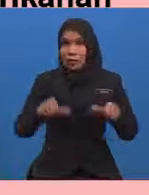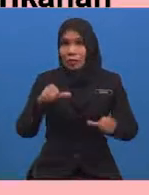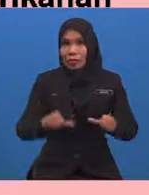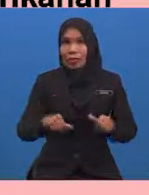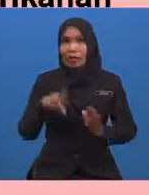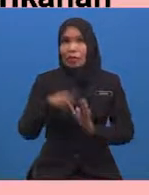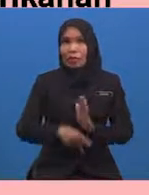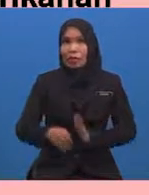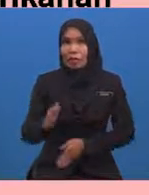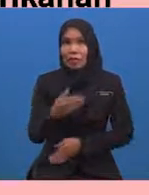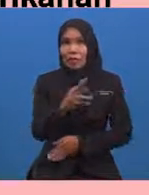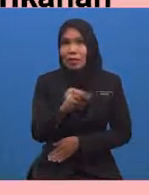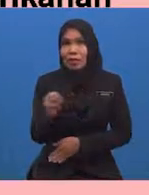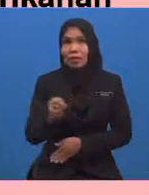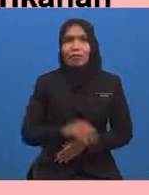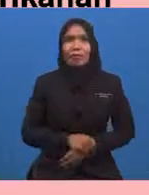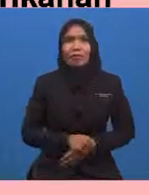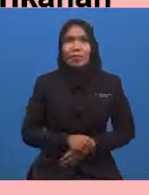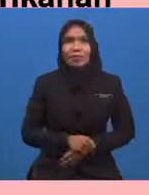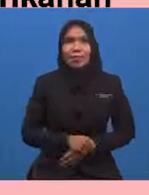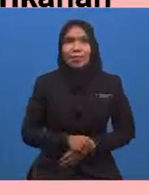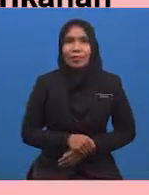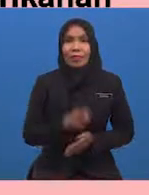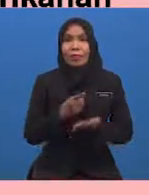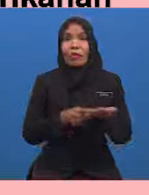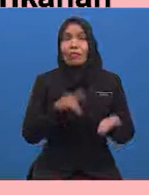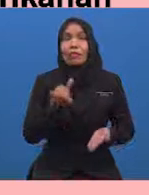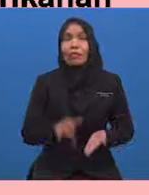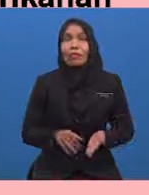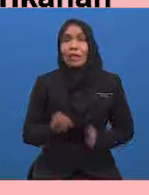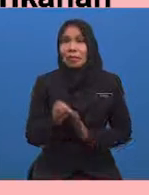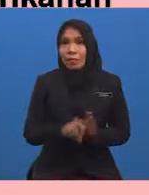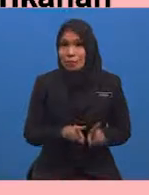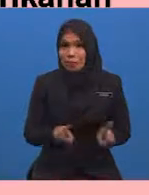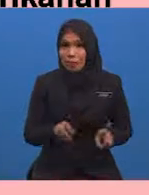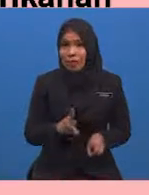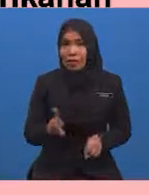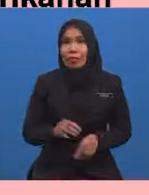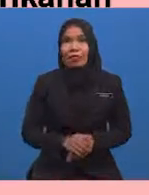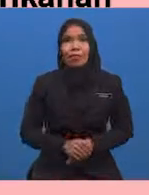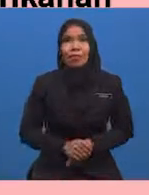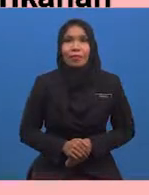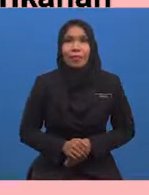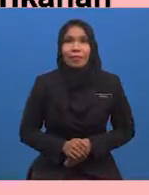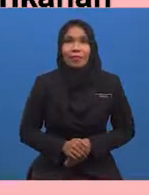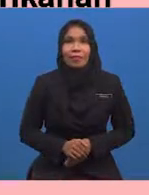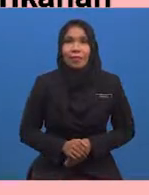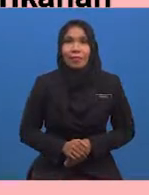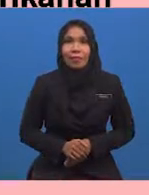berbeza. Tetapi, apakah yang membezakan kegiatan ekonomi tersebut?